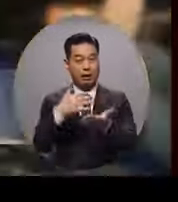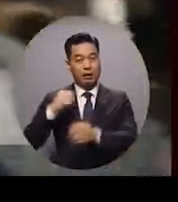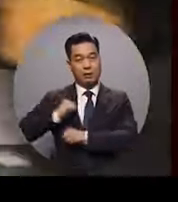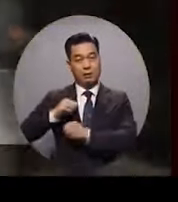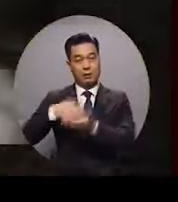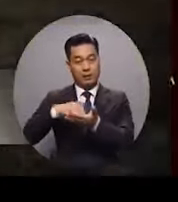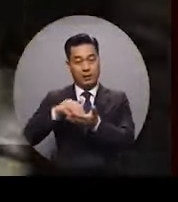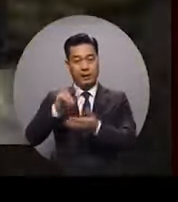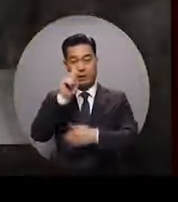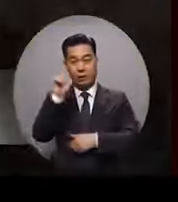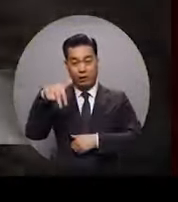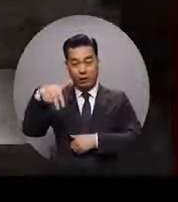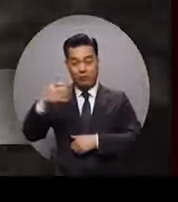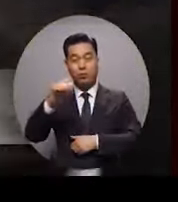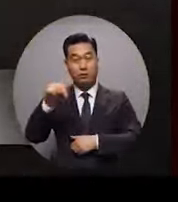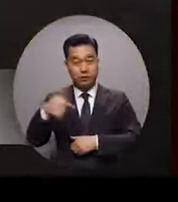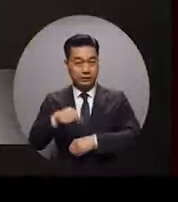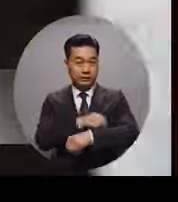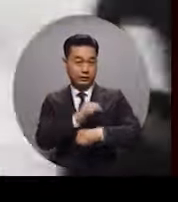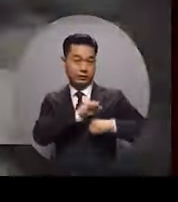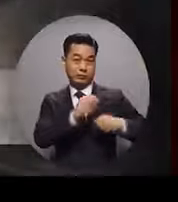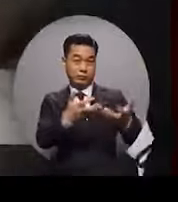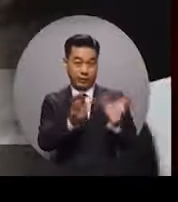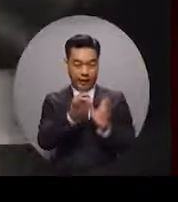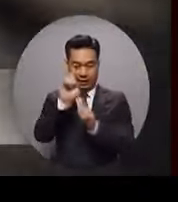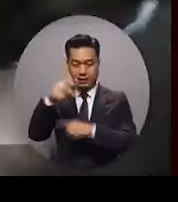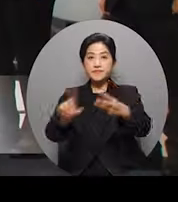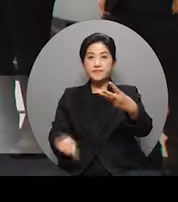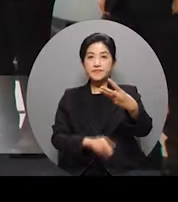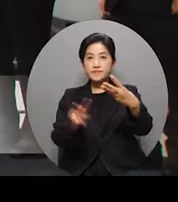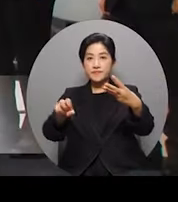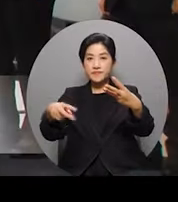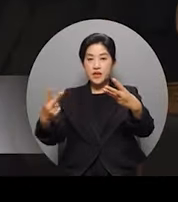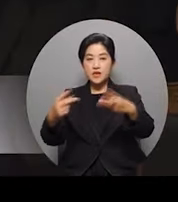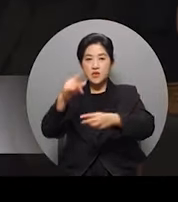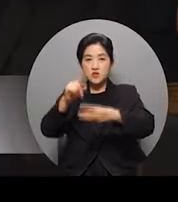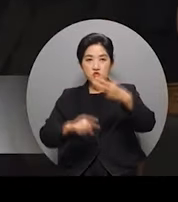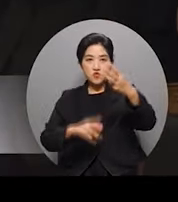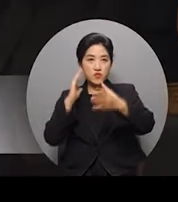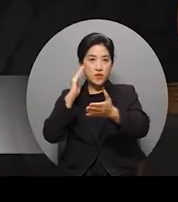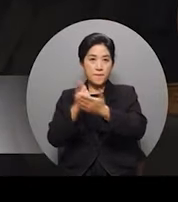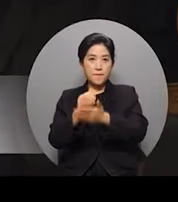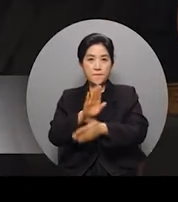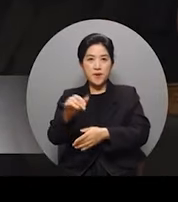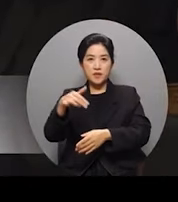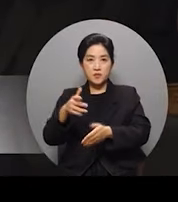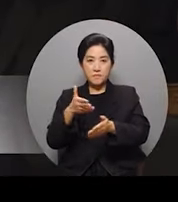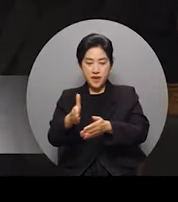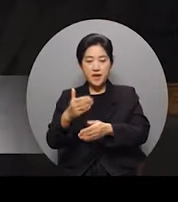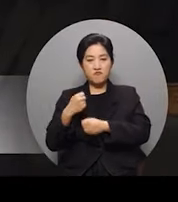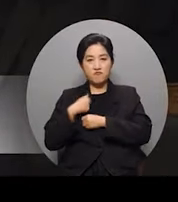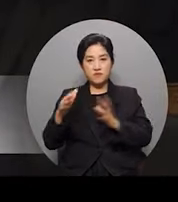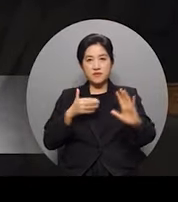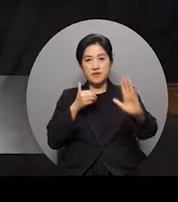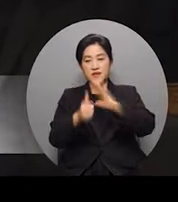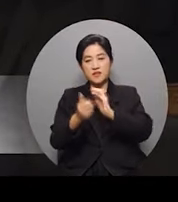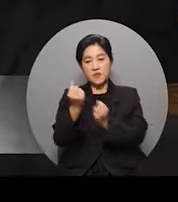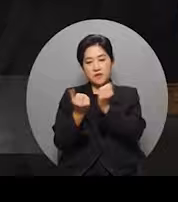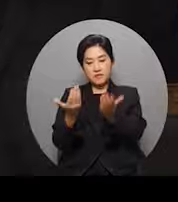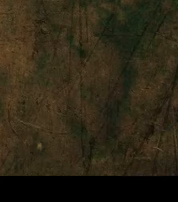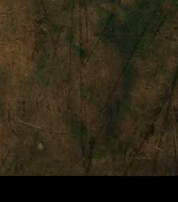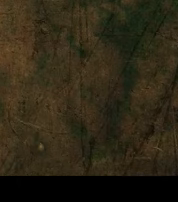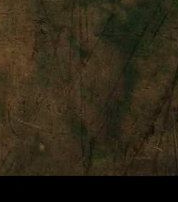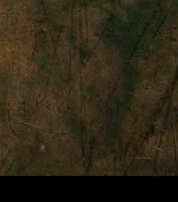사령관의 특전사와 이진우 사령관의 수방사 소속인 겁니다. 윤석열 대통령은 방첩사령부를 방문해 업무 보고를